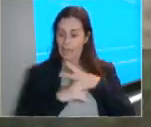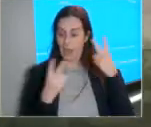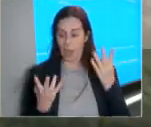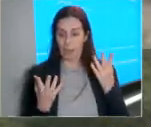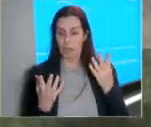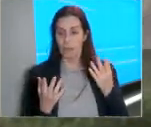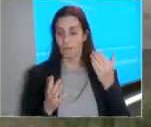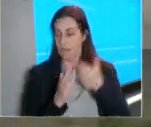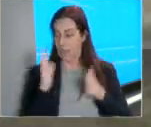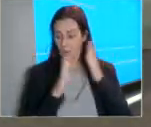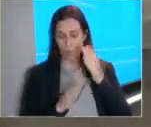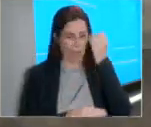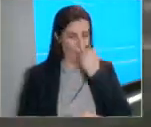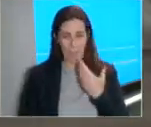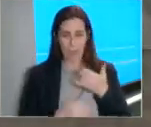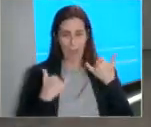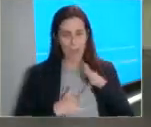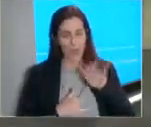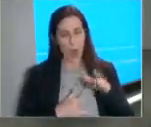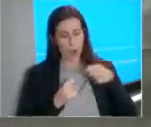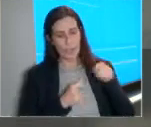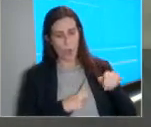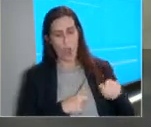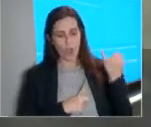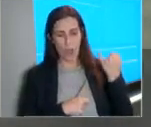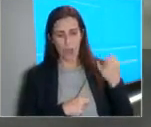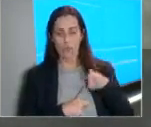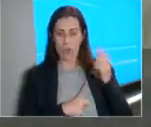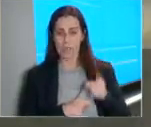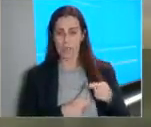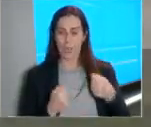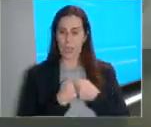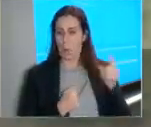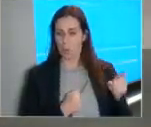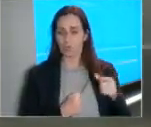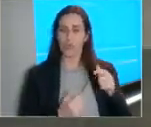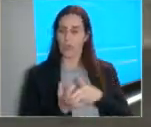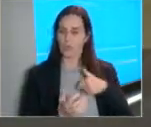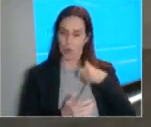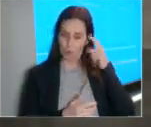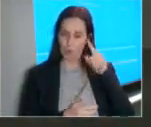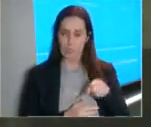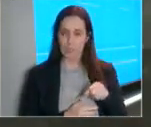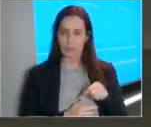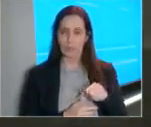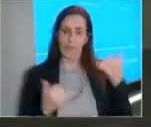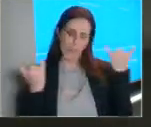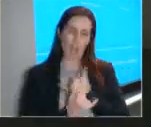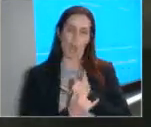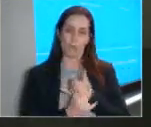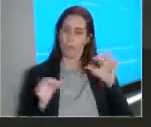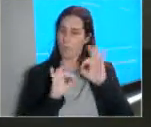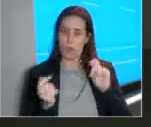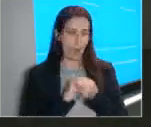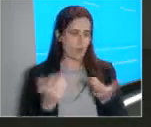במילים אחרות, קנייה לטרור מול החמאס. עכשיו יש לנו עוד ארגון שאנחנו צריכים להתמודד איתו, ולכן אני חושב שזה א', טעות, וב', שום